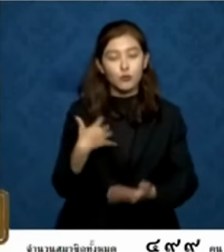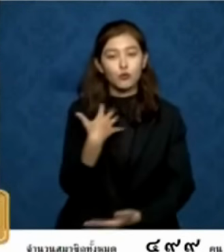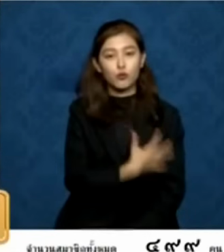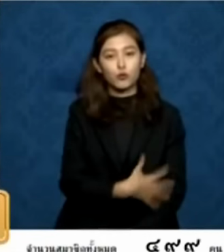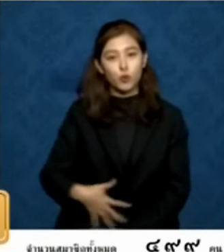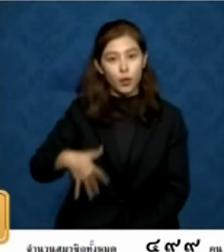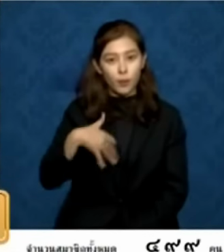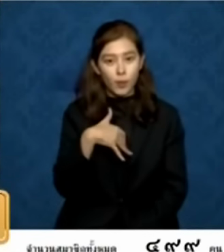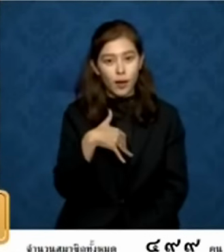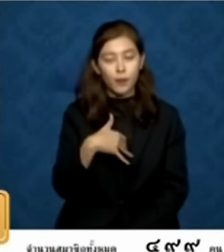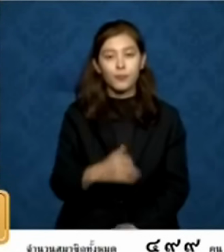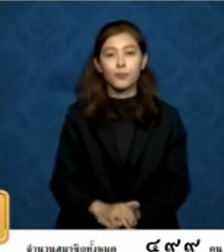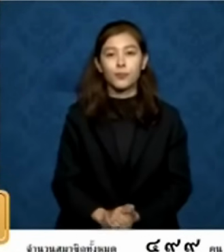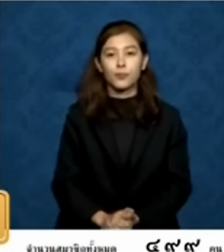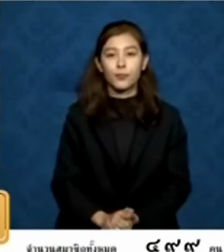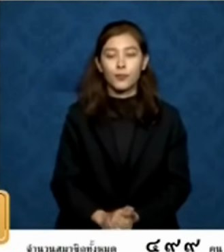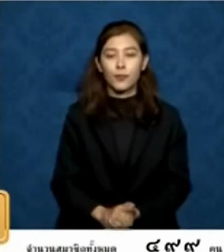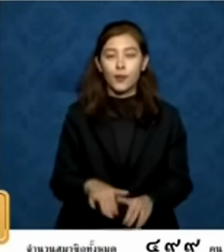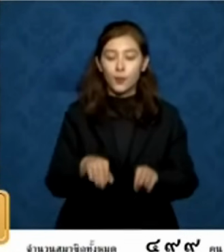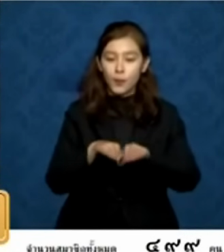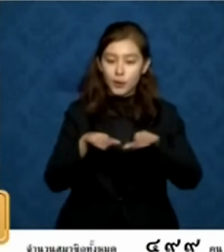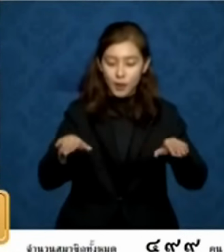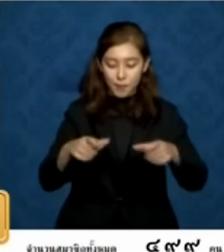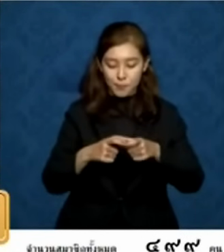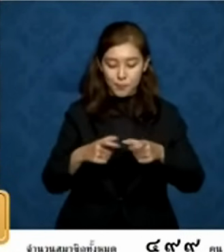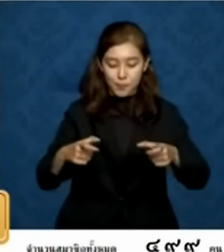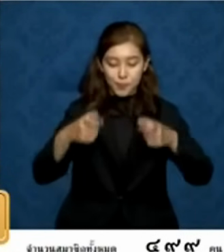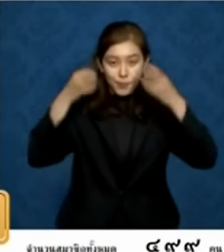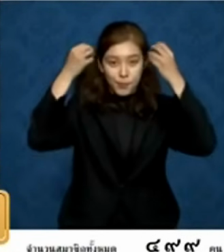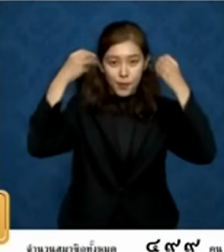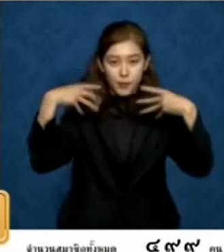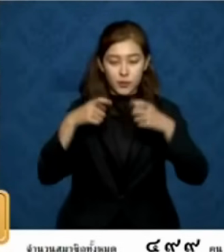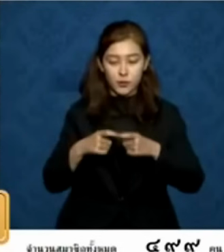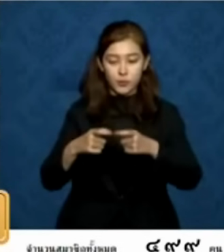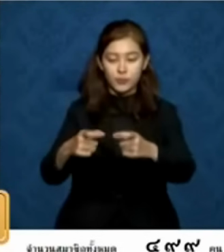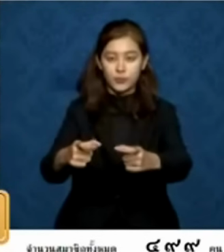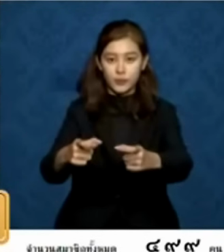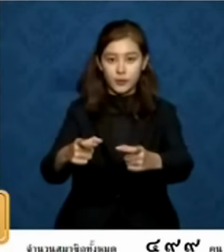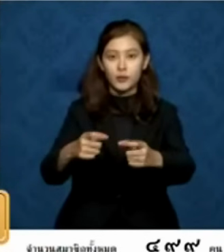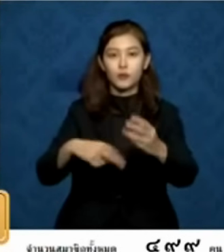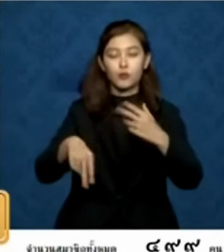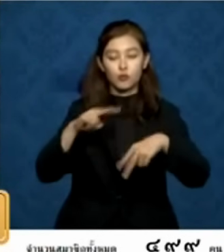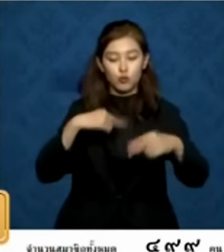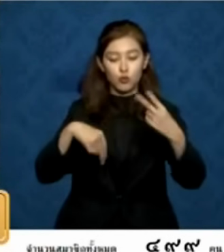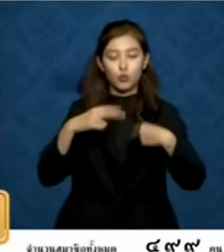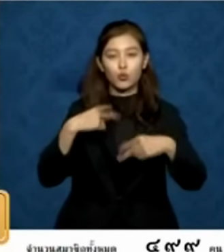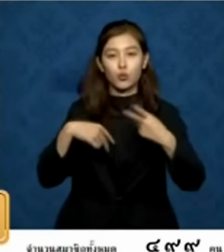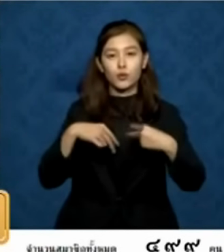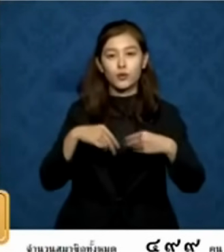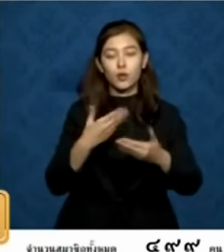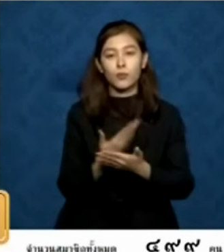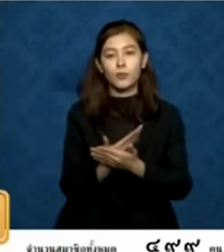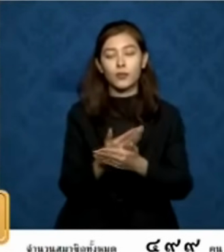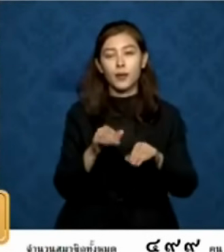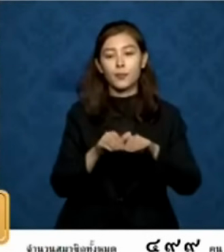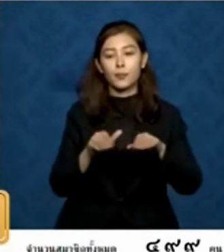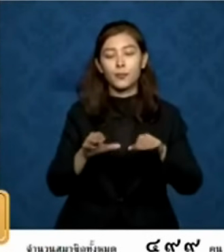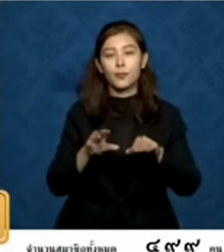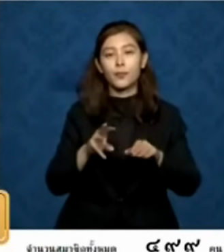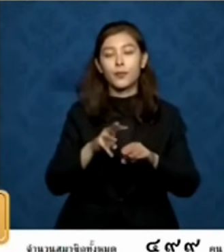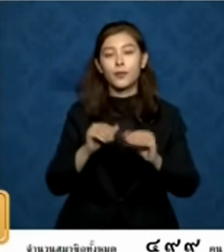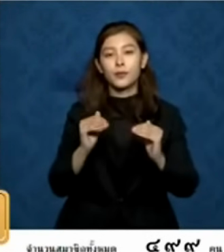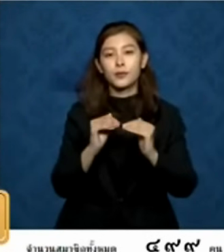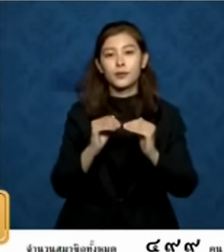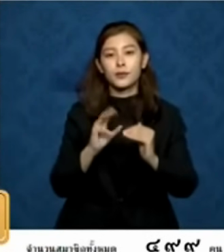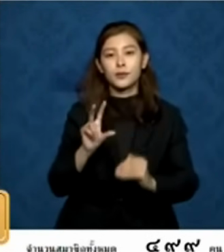ได้มาตรฐานและเป็นธรรมด้วยบัตรประชาชนใบเดียวโดยเชื่อมโยงข้อมูลฐานข้อมูล